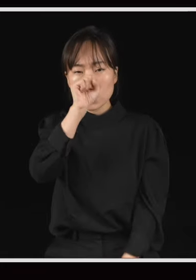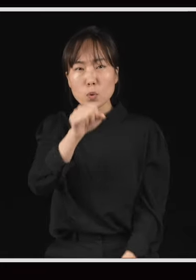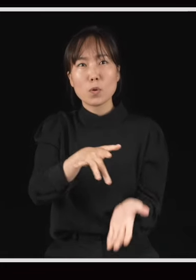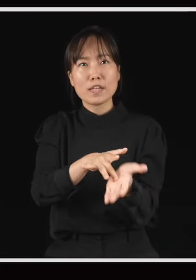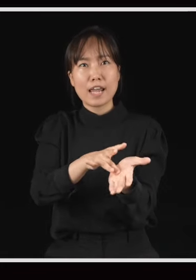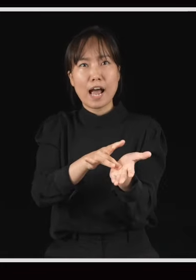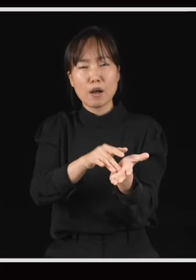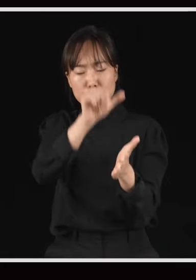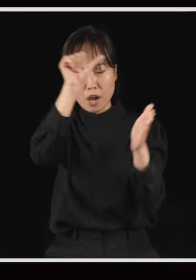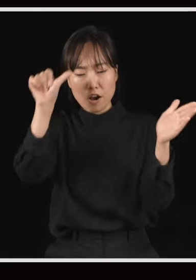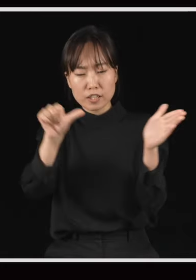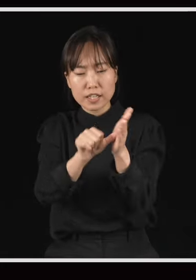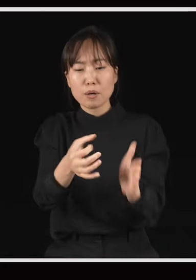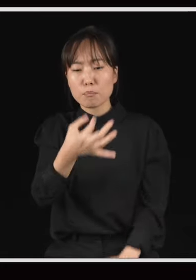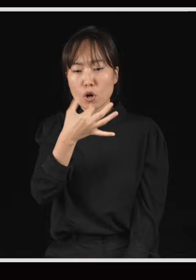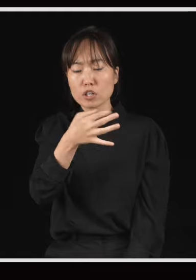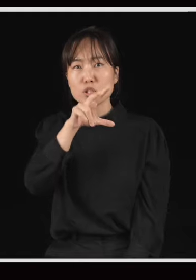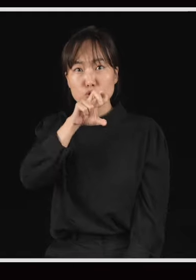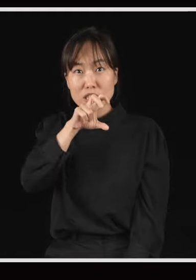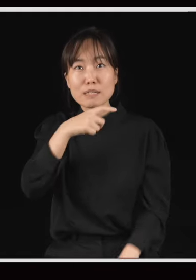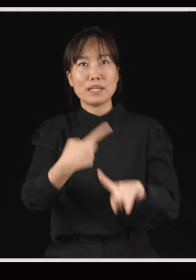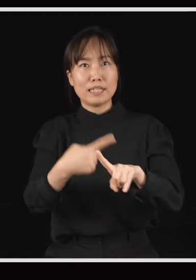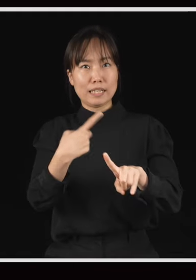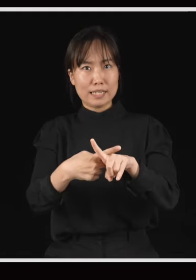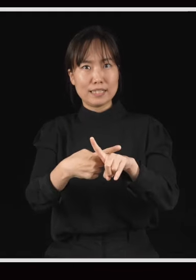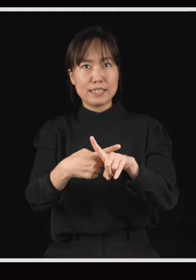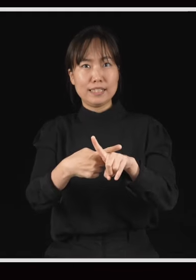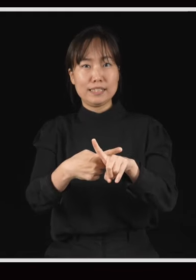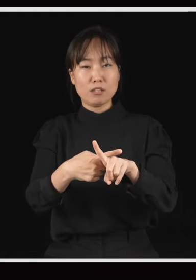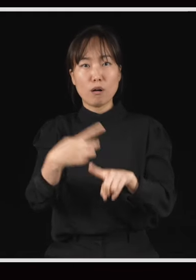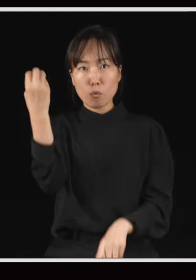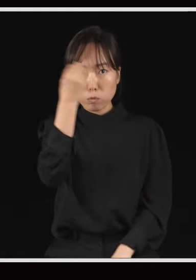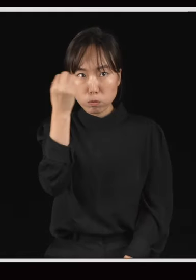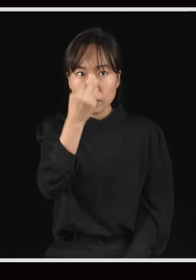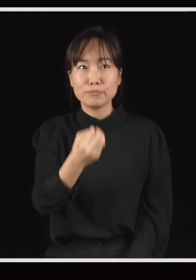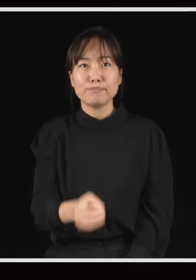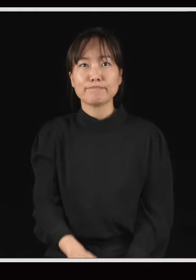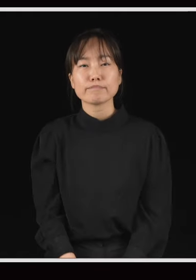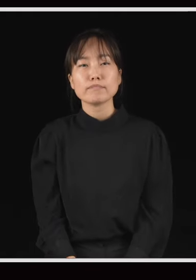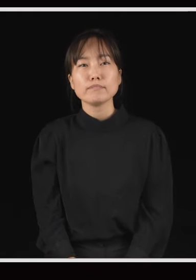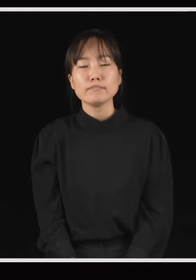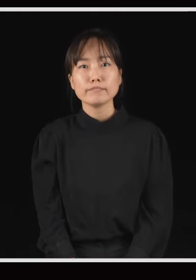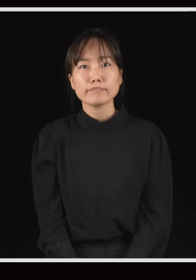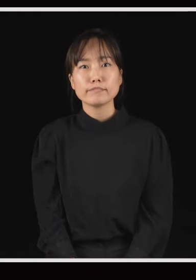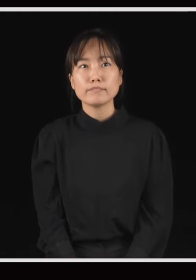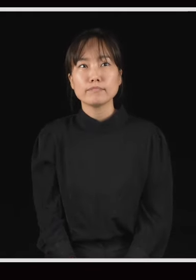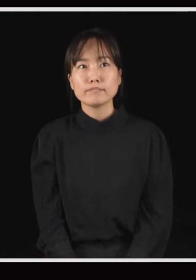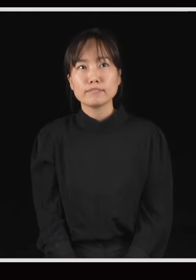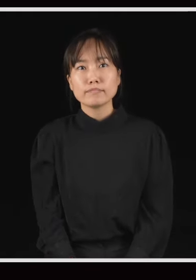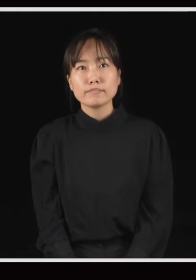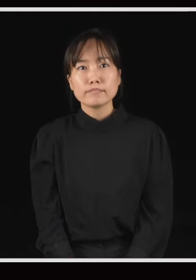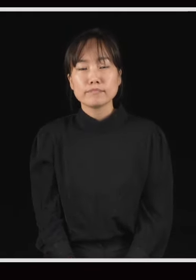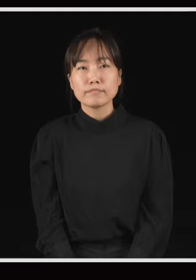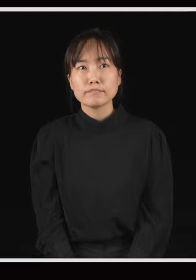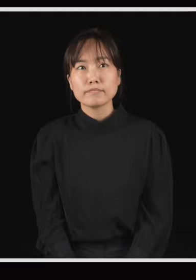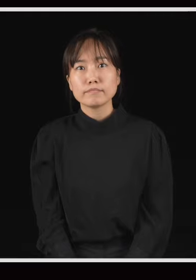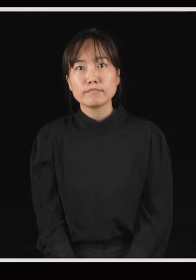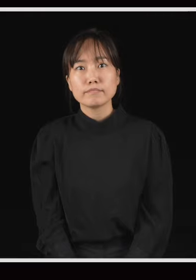중에서 제일 성능이 좋은 약을 평생 동안 먹은 거랑 같습니다. 해볼 만하죠.